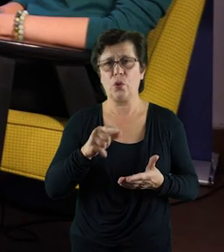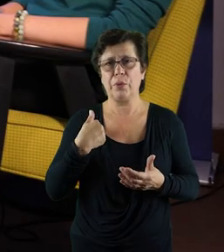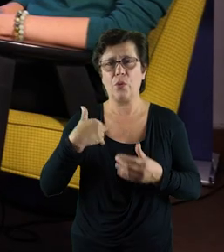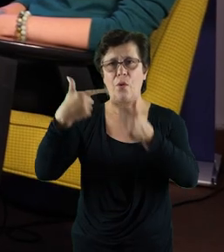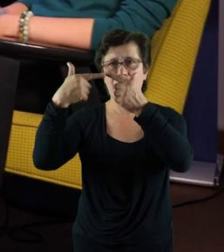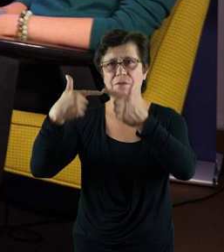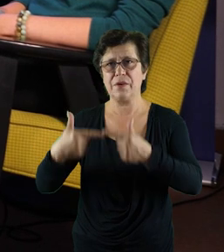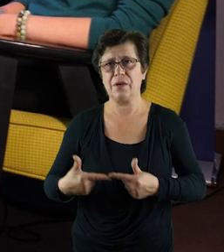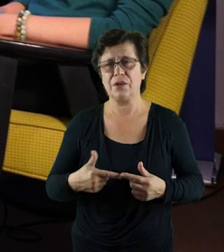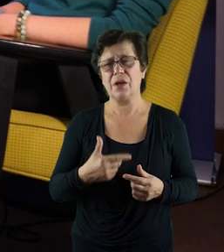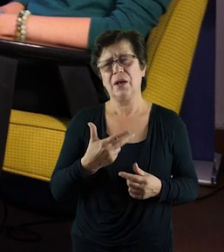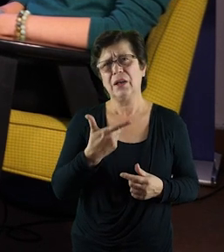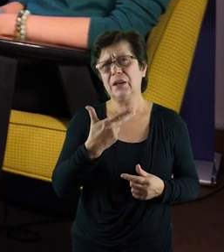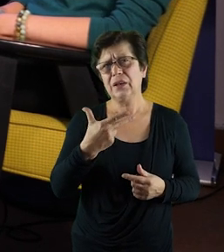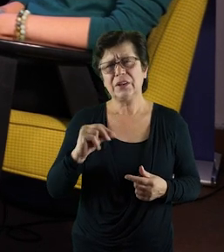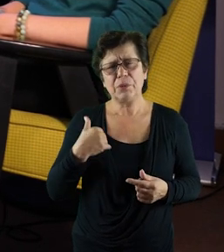I